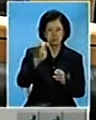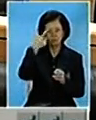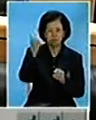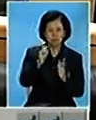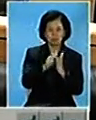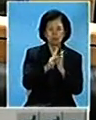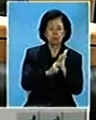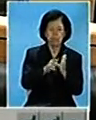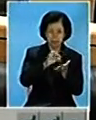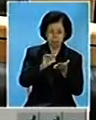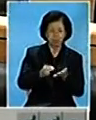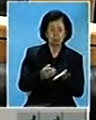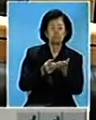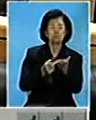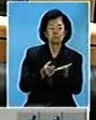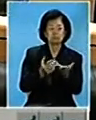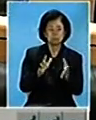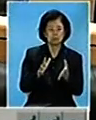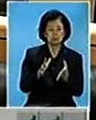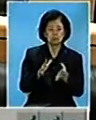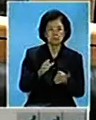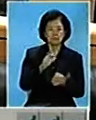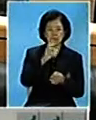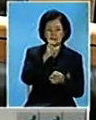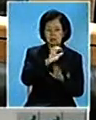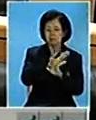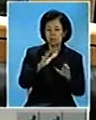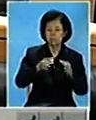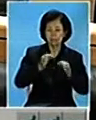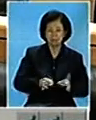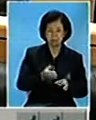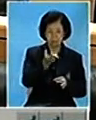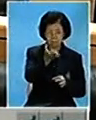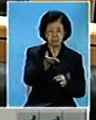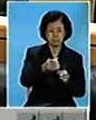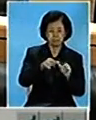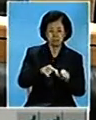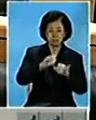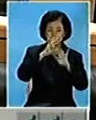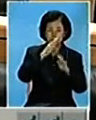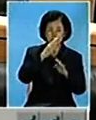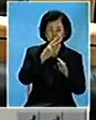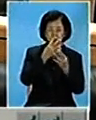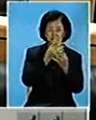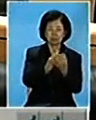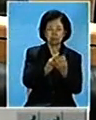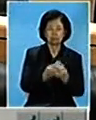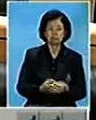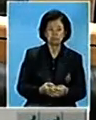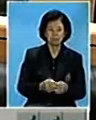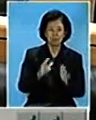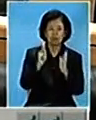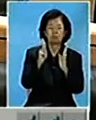ครับและถ้าท่านไม่ลองไม่ตัดสินดูนะครับท่านถูกจำคุกนะครับก็กฎหมายบอกว่ารัฐม